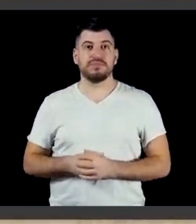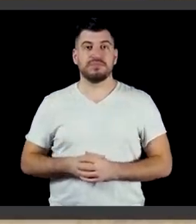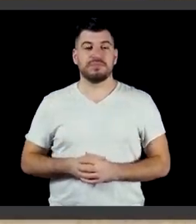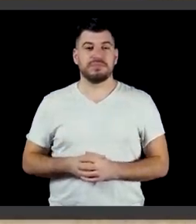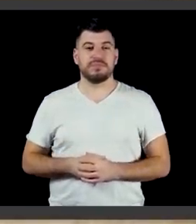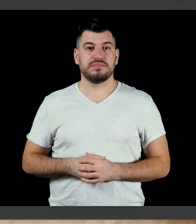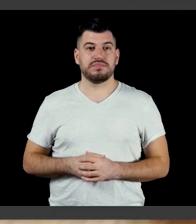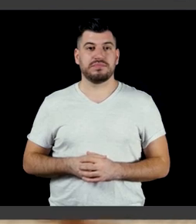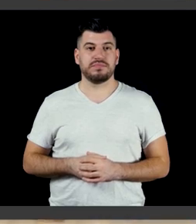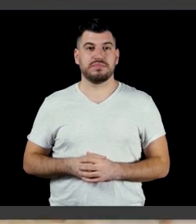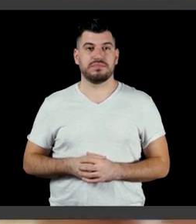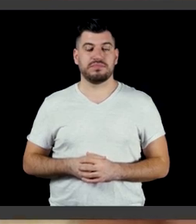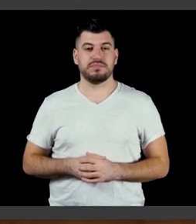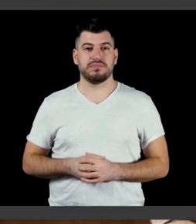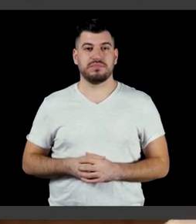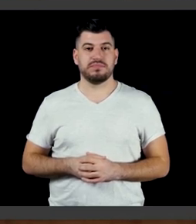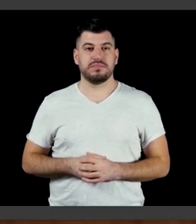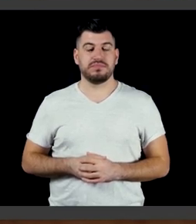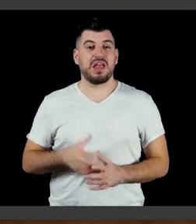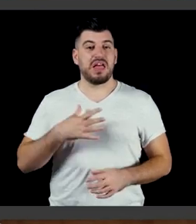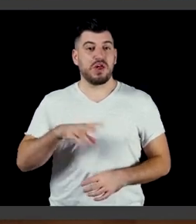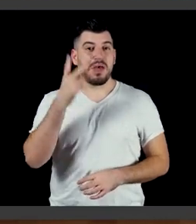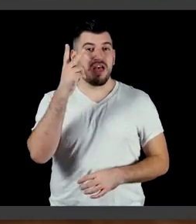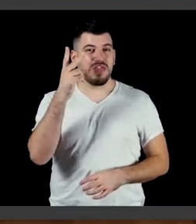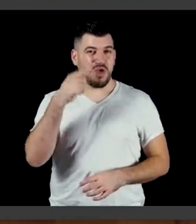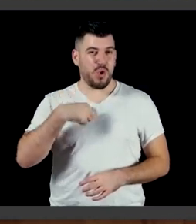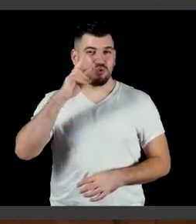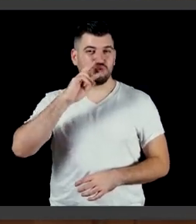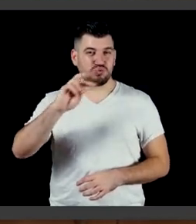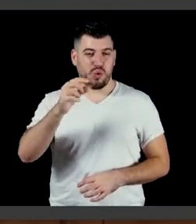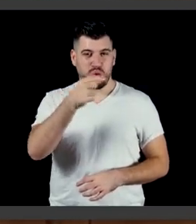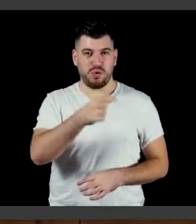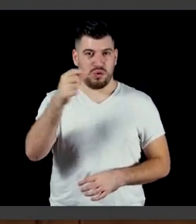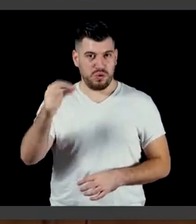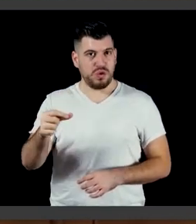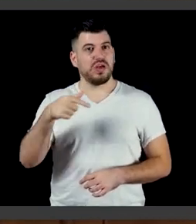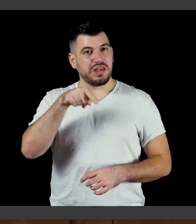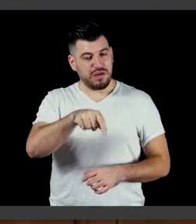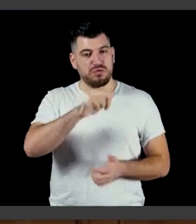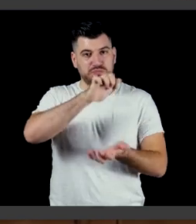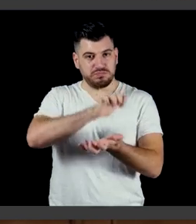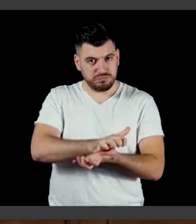μία, λίγο βίαιος, δύο σκελίδες σκόρδο. Θα καθαρίσω και αυτές